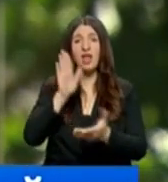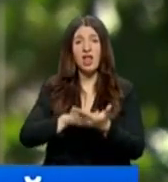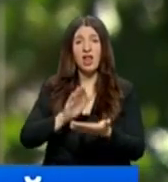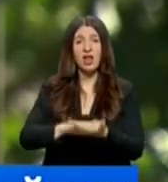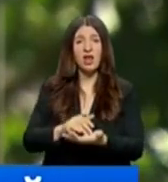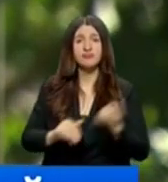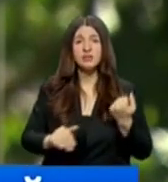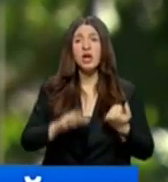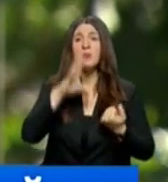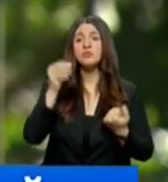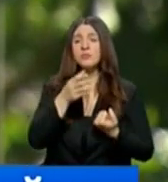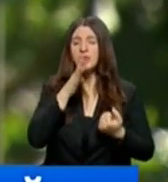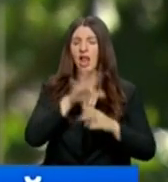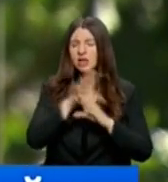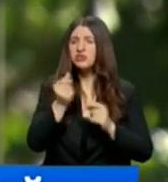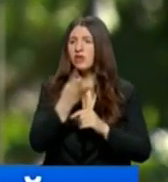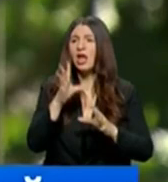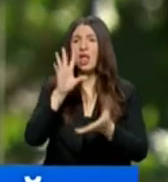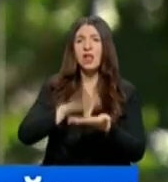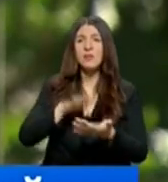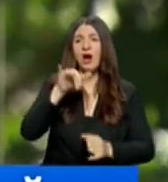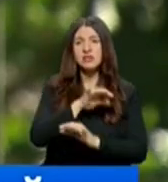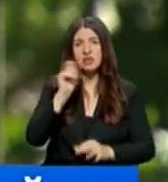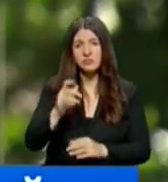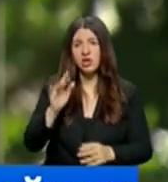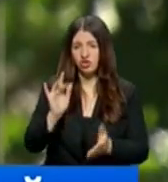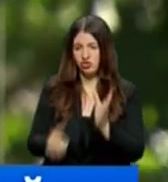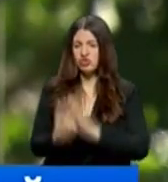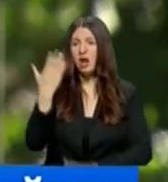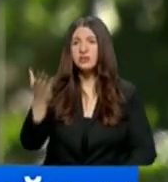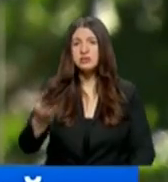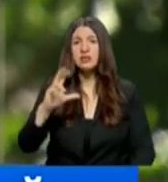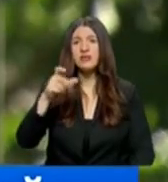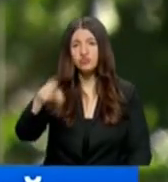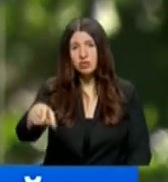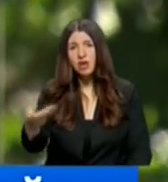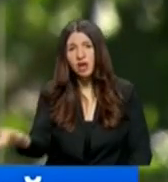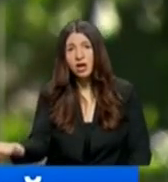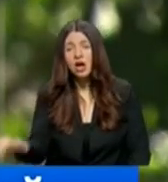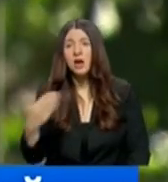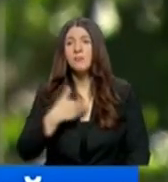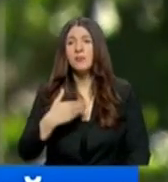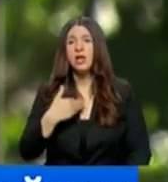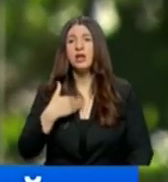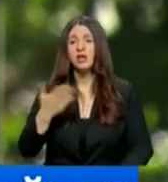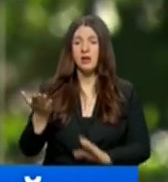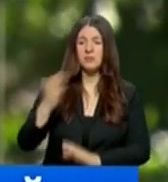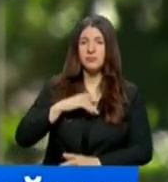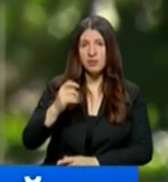elinde. Bütün veriler senin elinde. Haksızlık yaptıysak çıkarsın televizyonda, beni mat edersin.